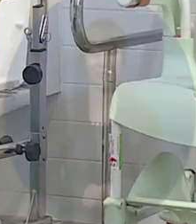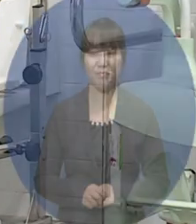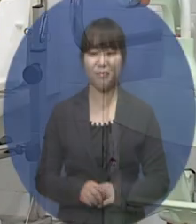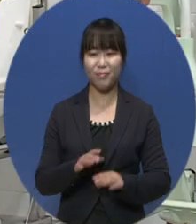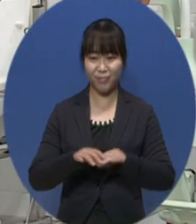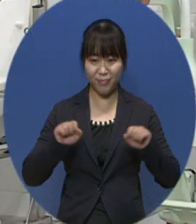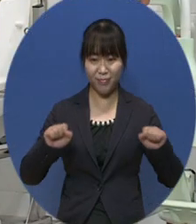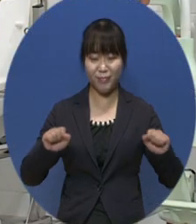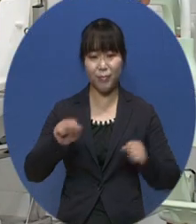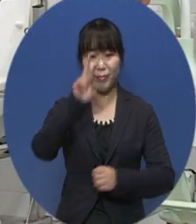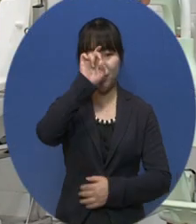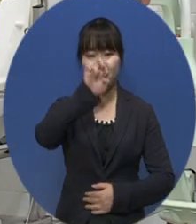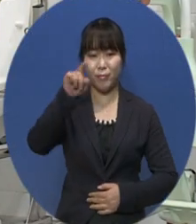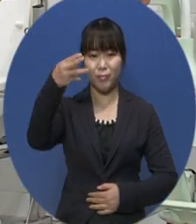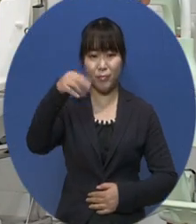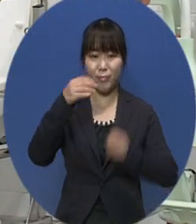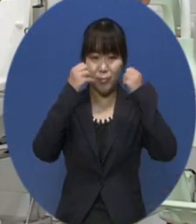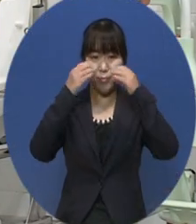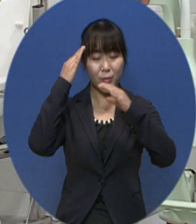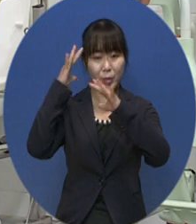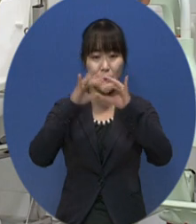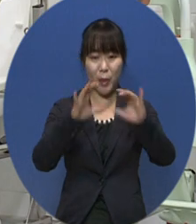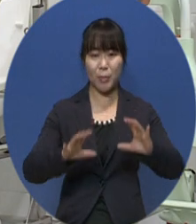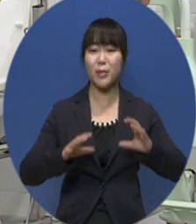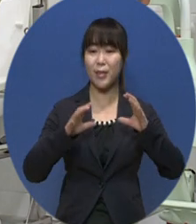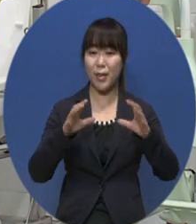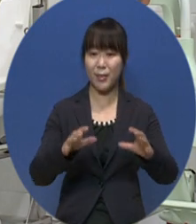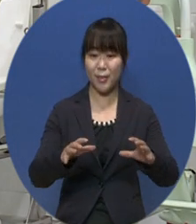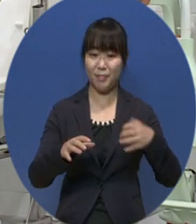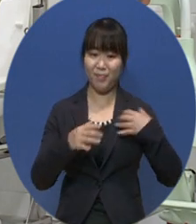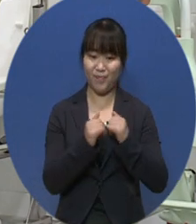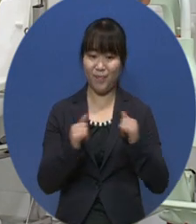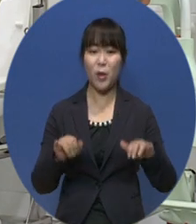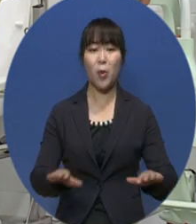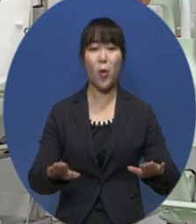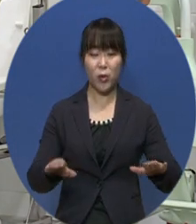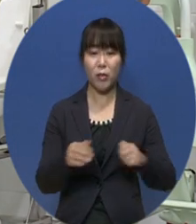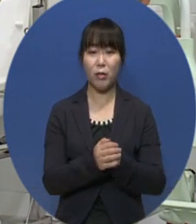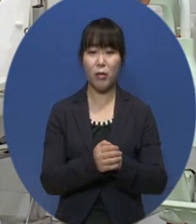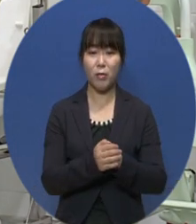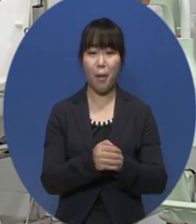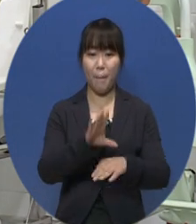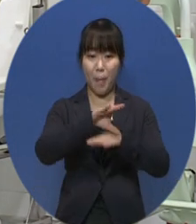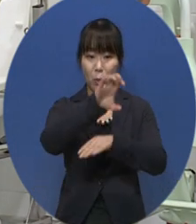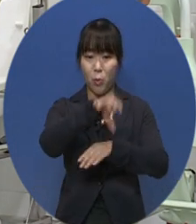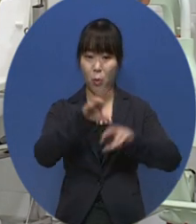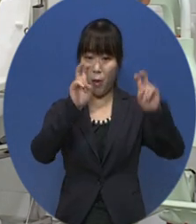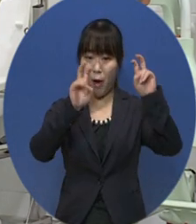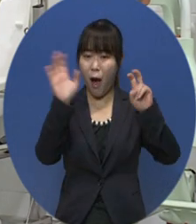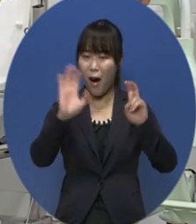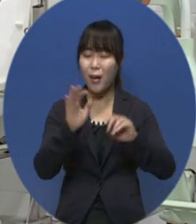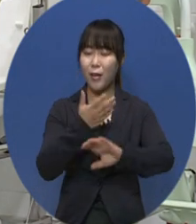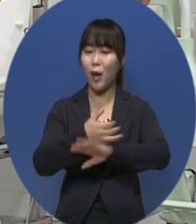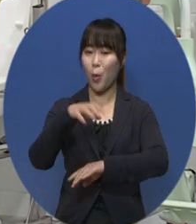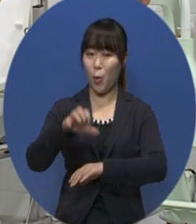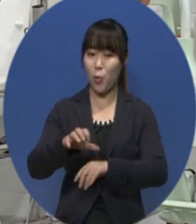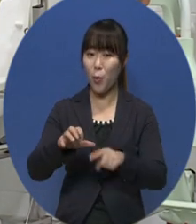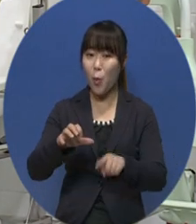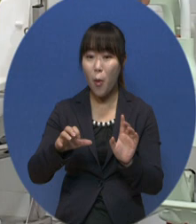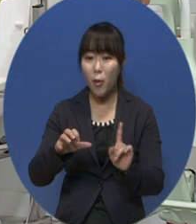안녕하세요. 박마루의 뉴욕 공감 세상의 박마루입니다. 오늘은요, 제가 스튜디오가 아닌 다른 곳에 와 있습니다. 이곳이